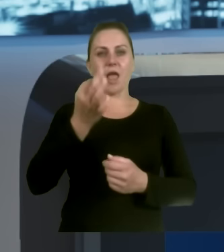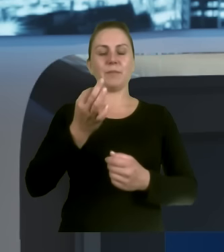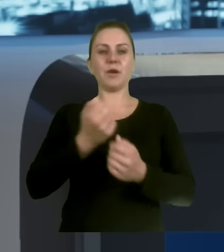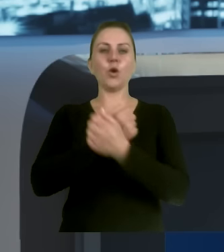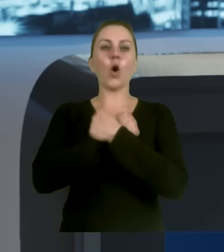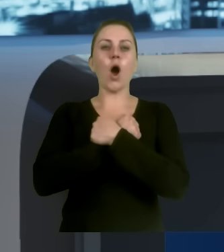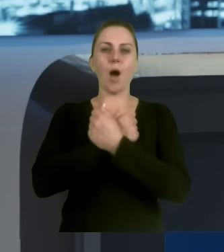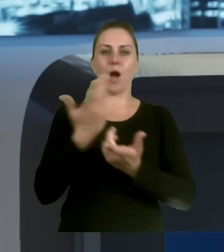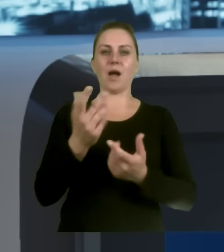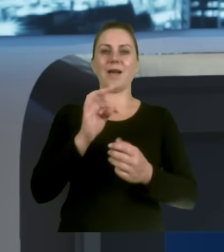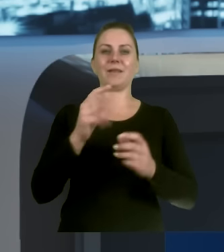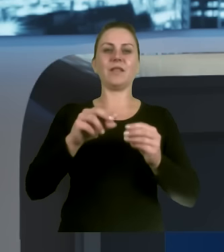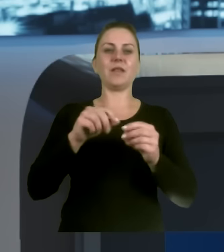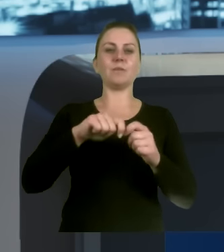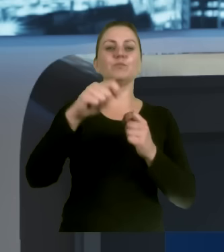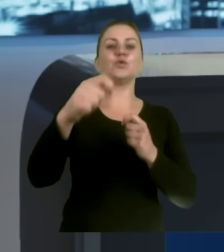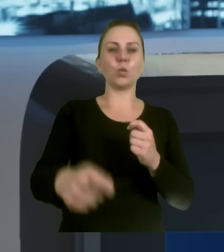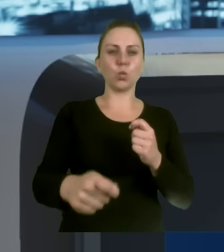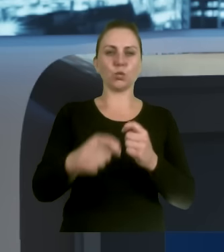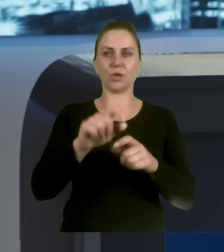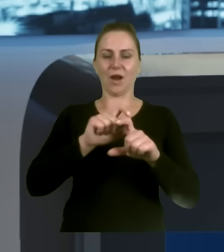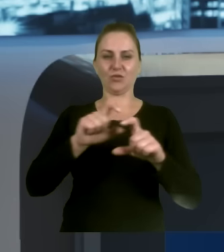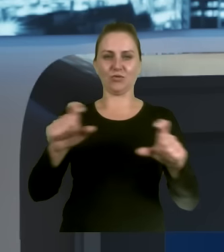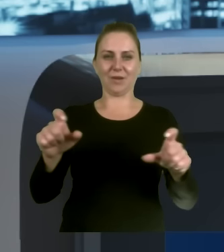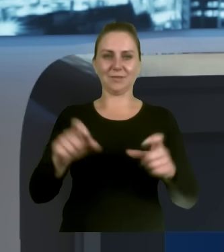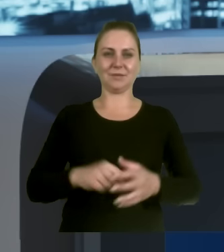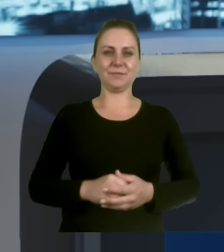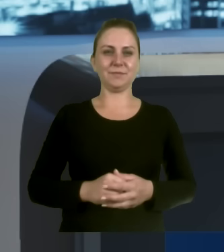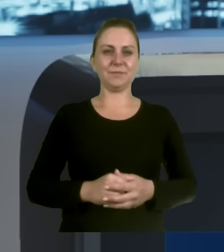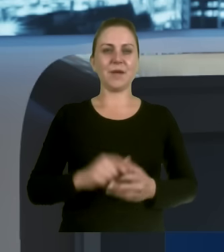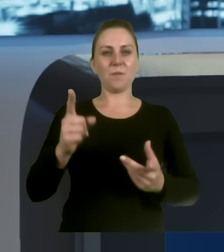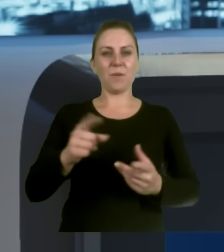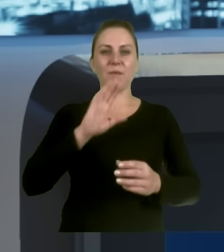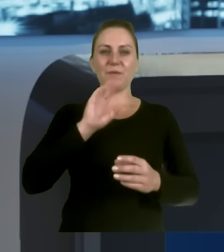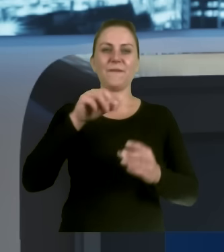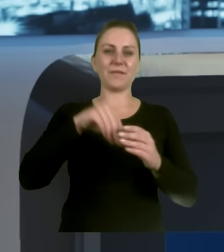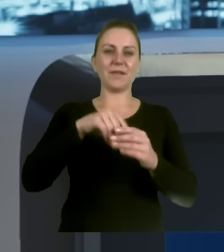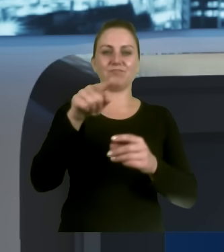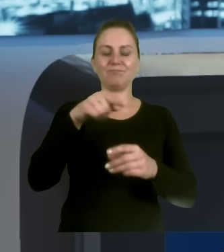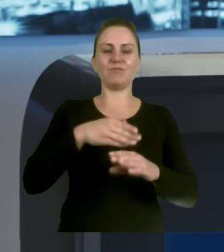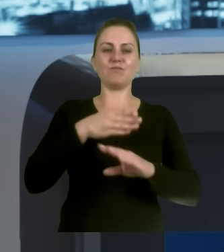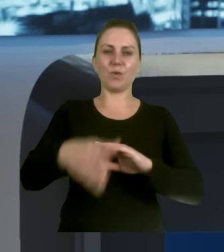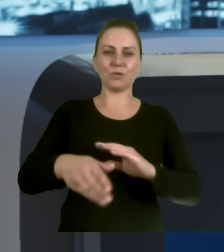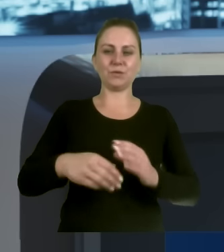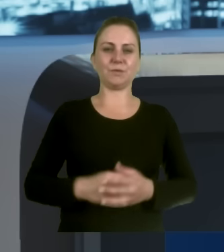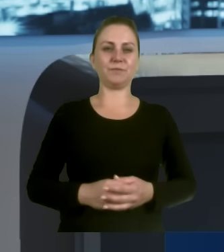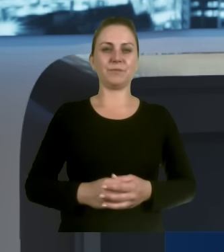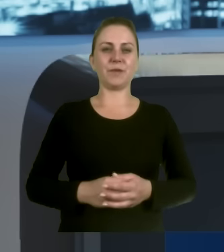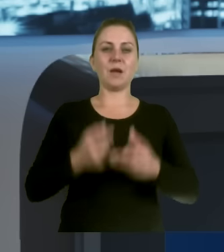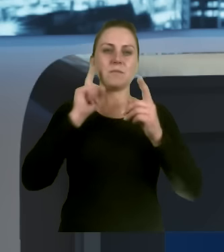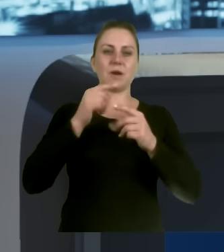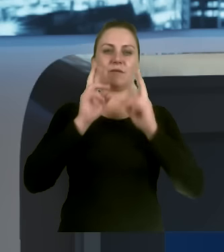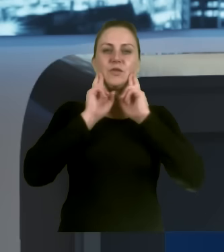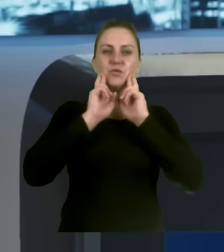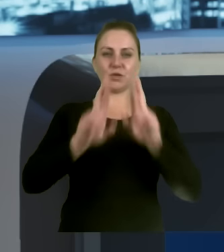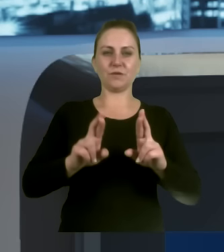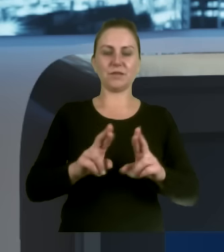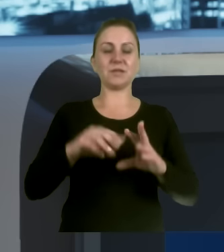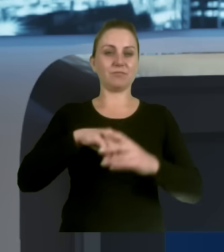swojego czasu kosztem pańskiej audycji. To jest jedno. A drugie, no to rzeczywiście